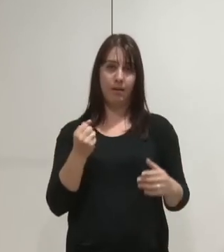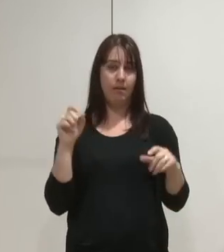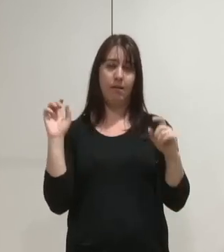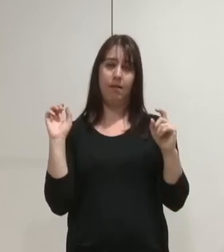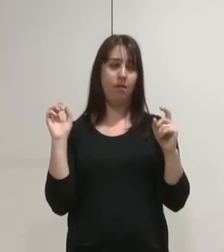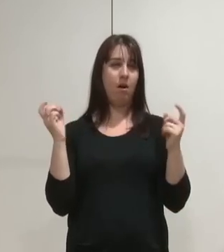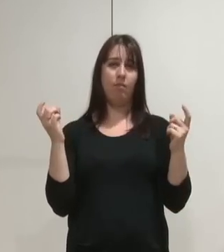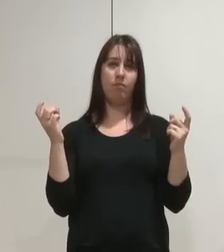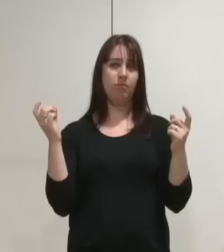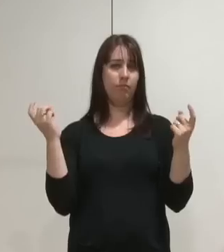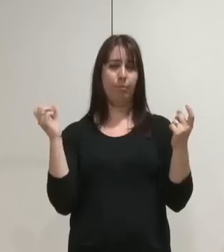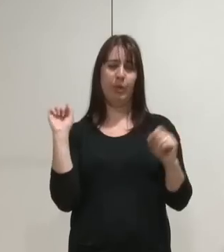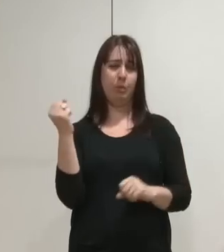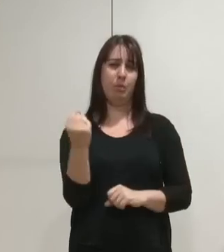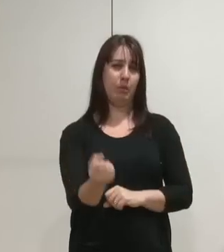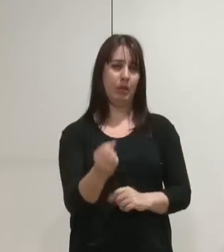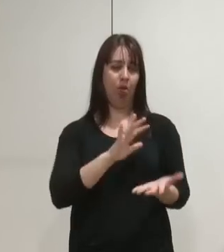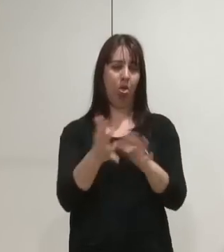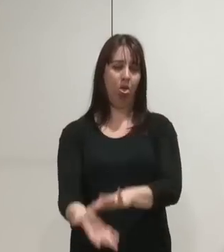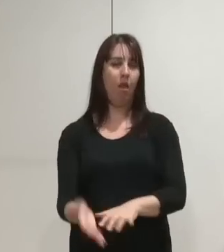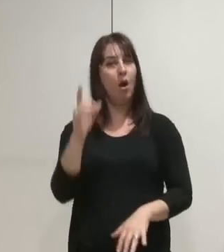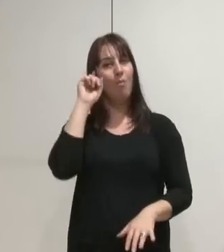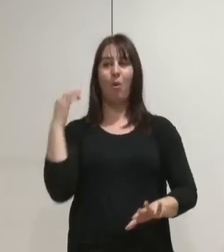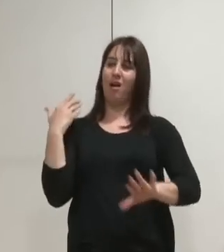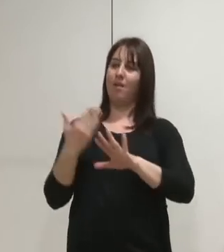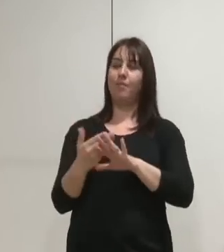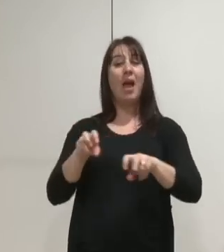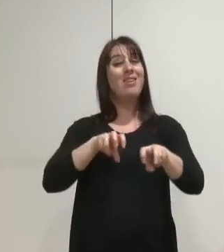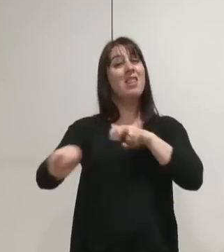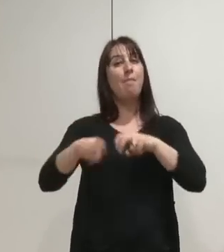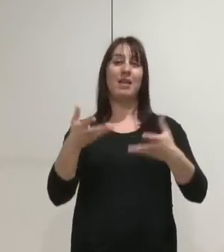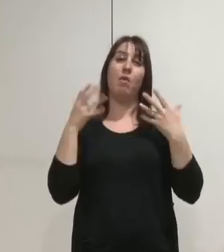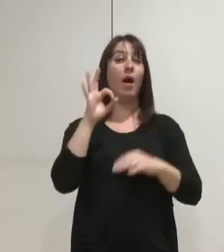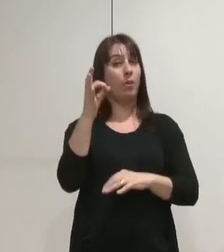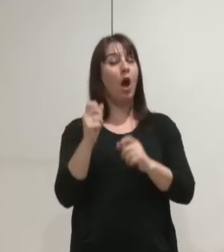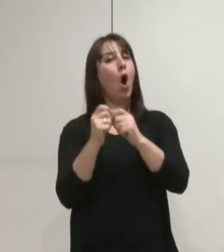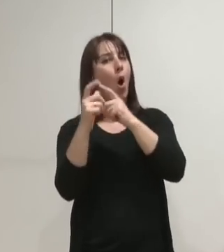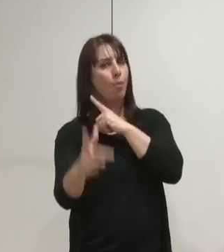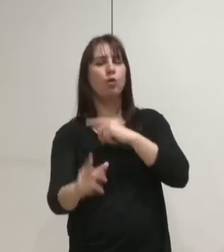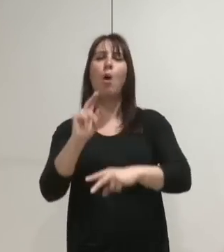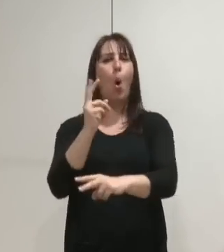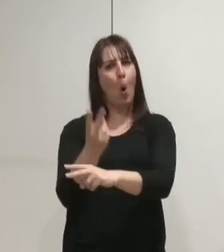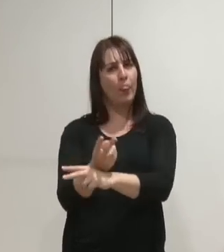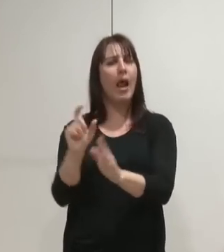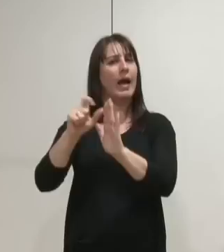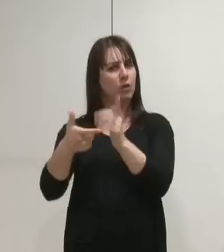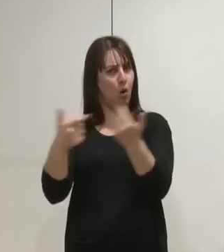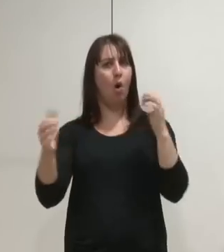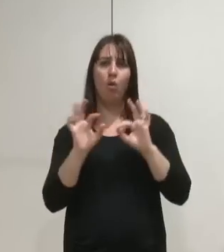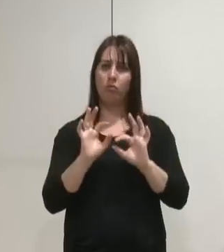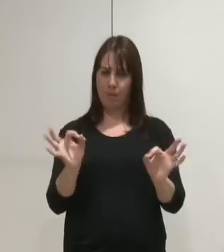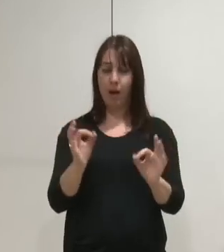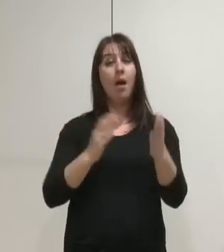jusqu'à maintenant nous avions au moins les frais de déplacement pas les remboursements d'hôtellerie et de restauration mais on avait les